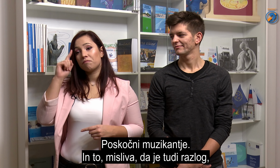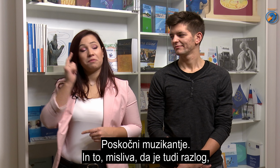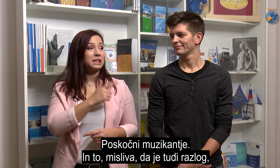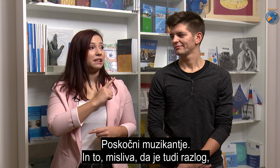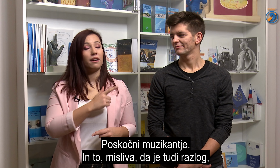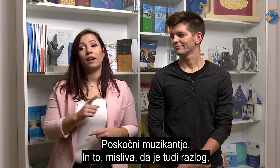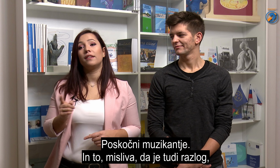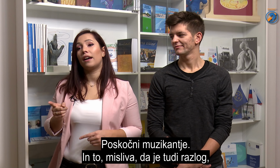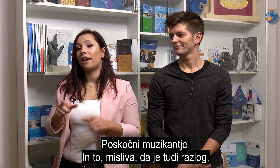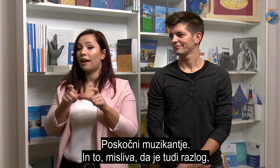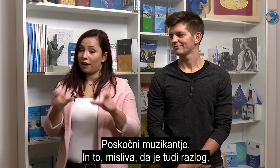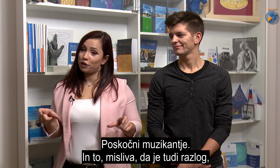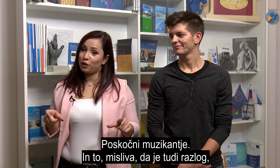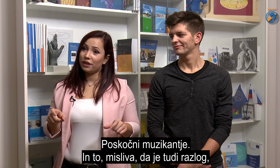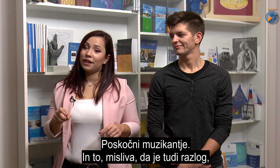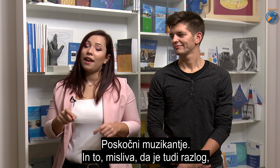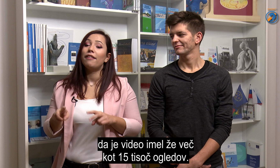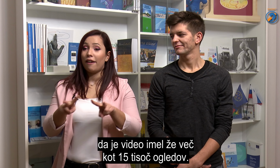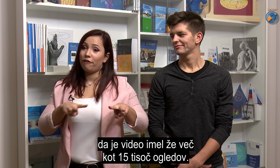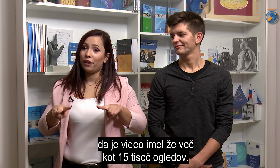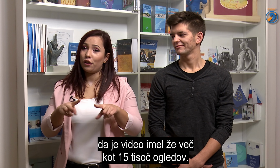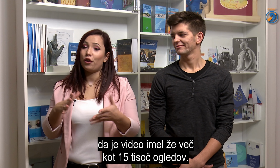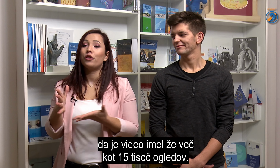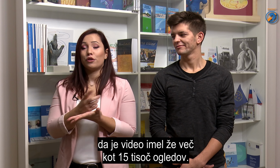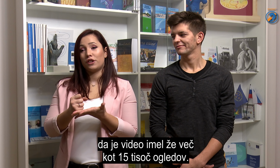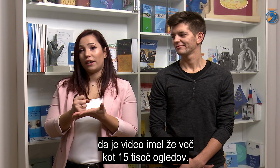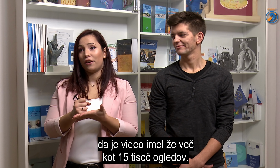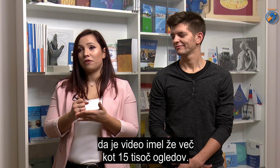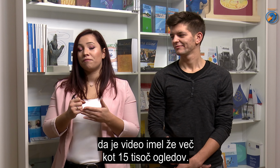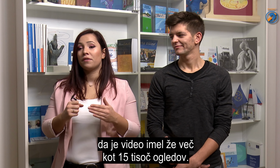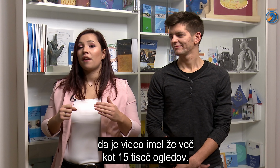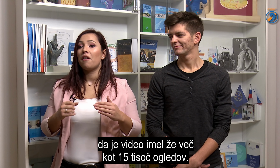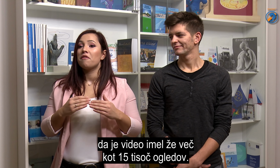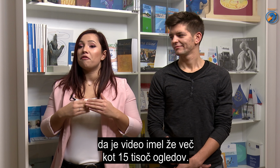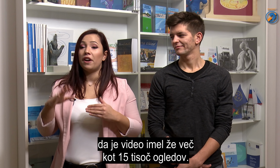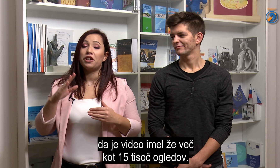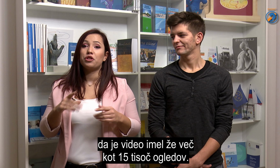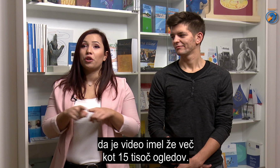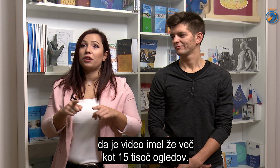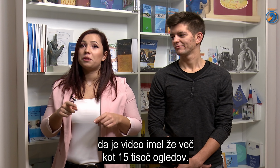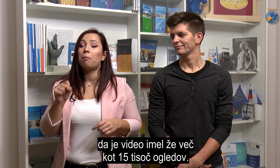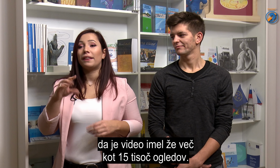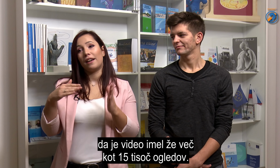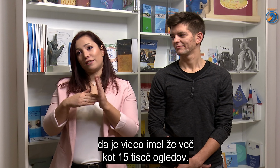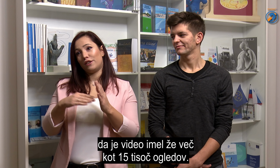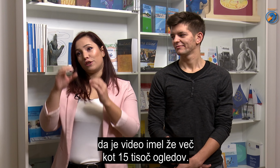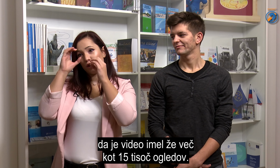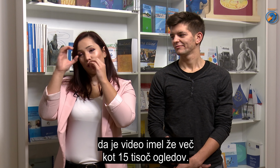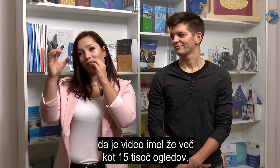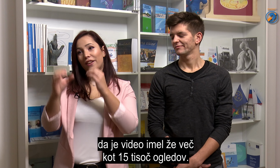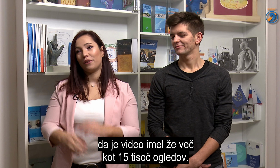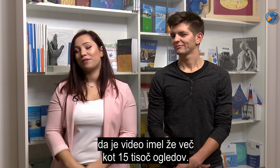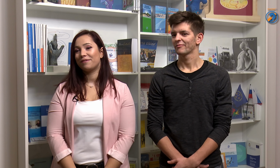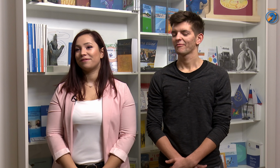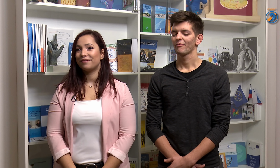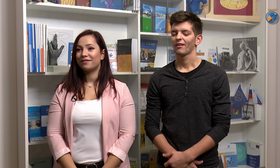misliva, da je razlog, da je video dosegel več kot 15 tisoč